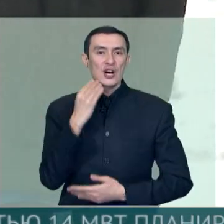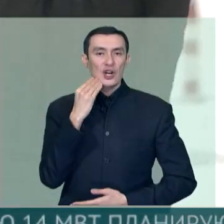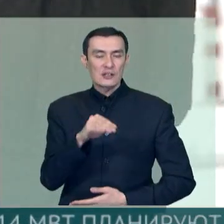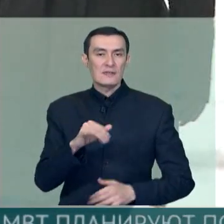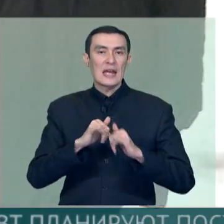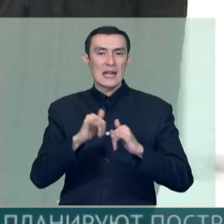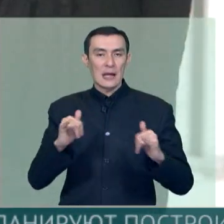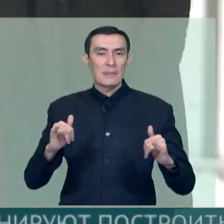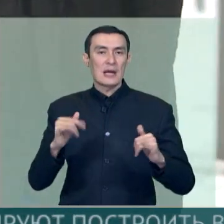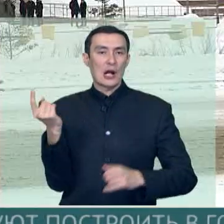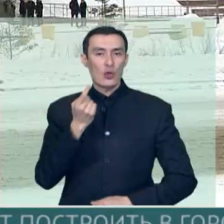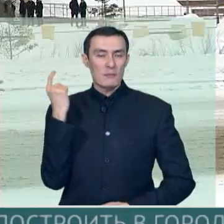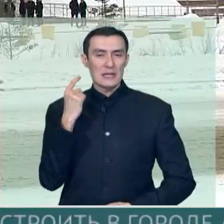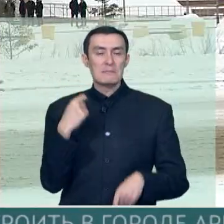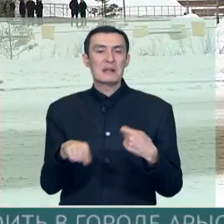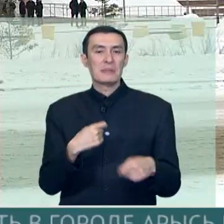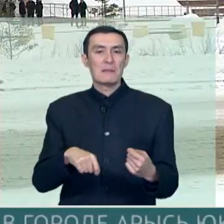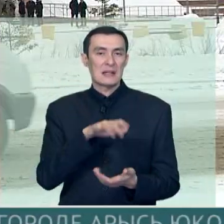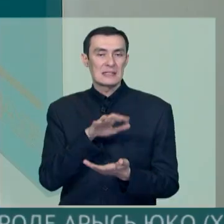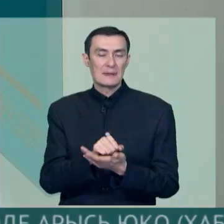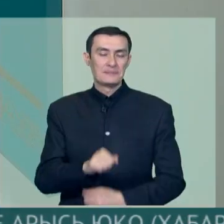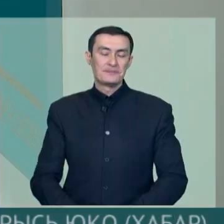качественный этап развития экономики и предпринимательства.